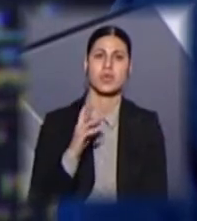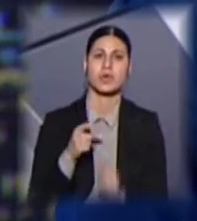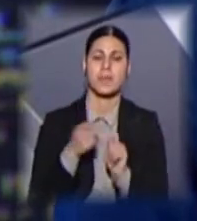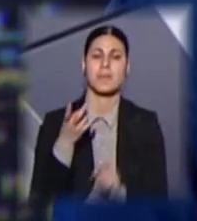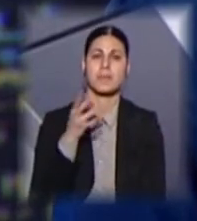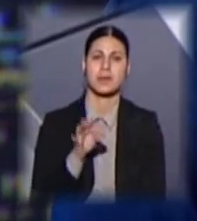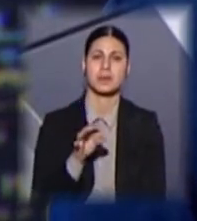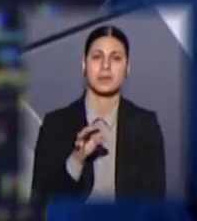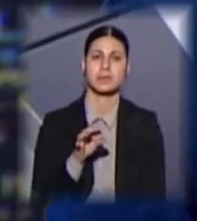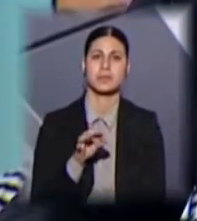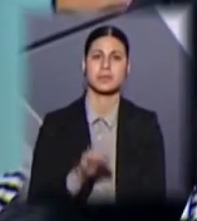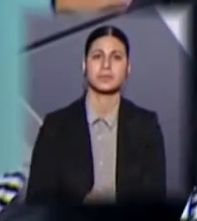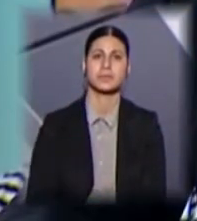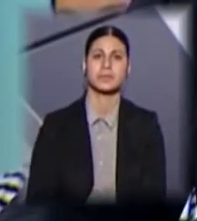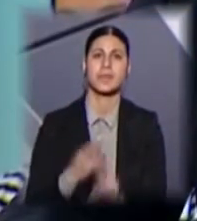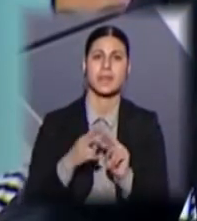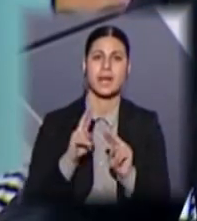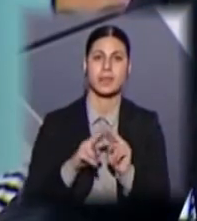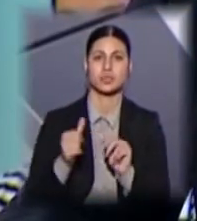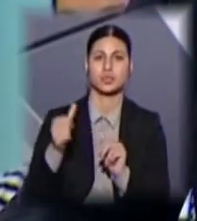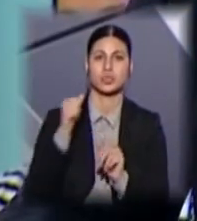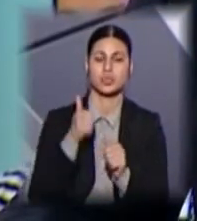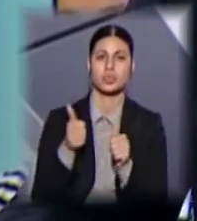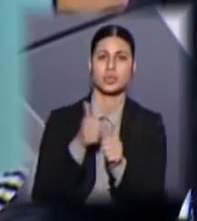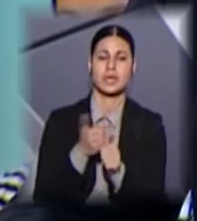თუმცა ამის მიღმა არსებობს